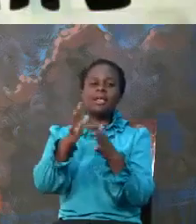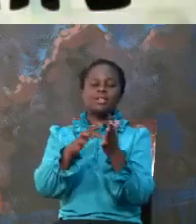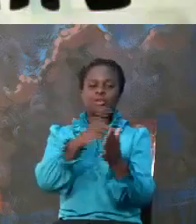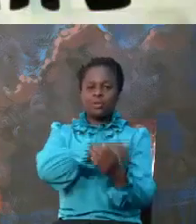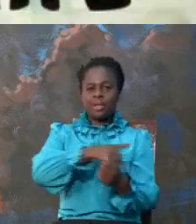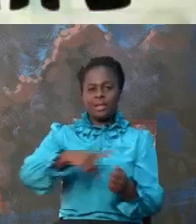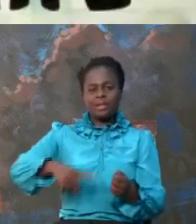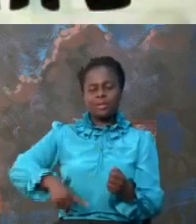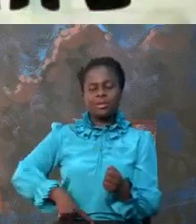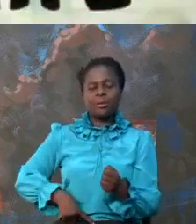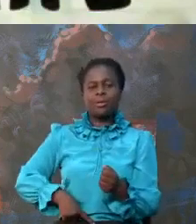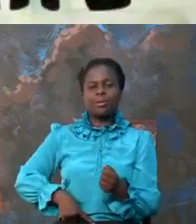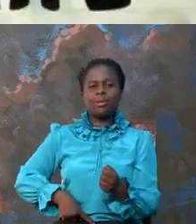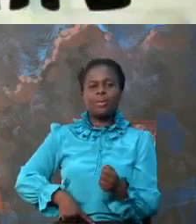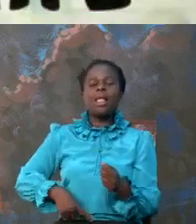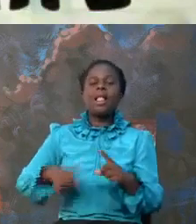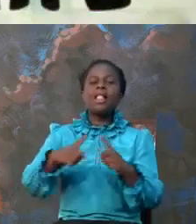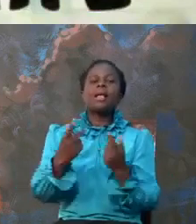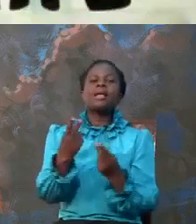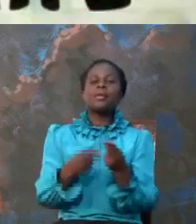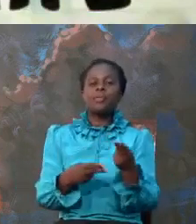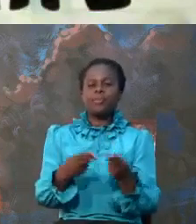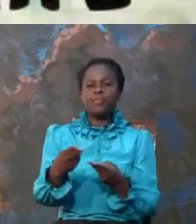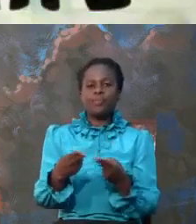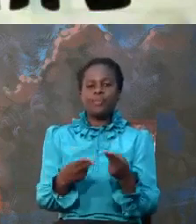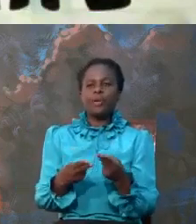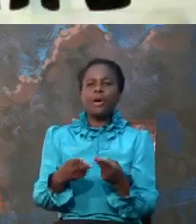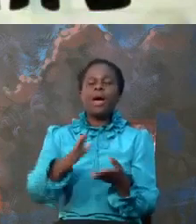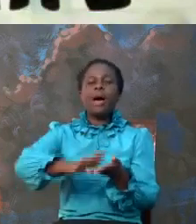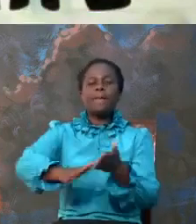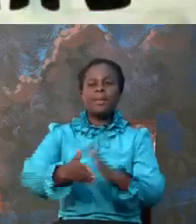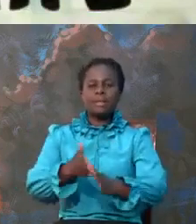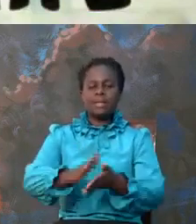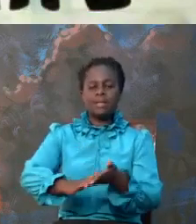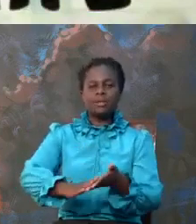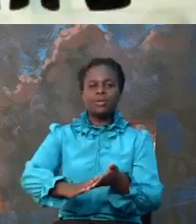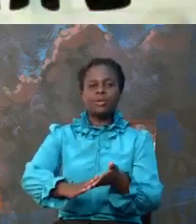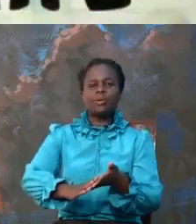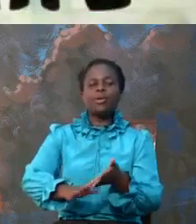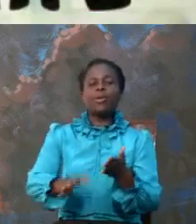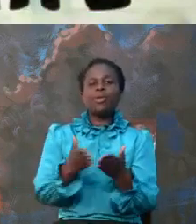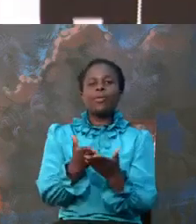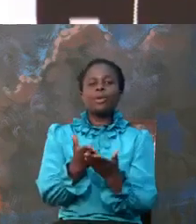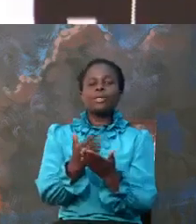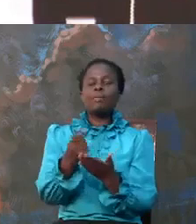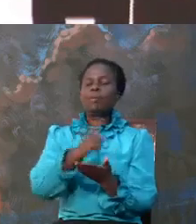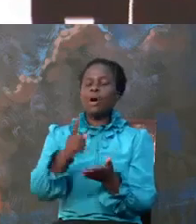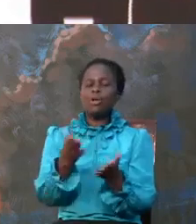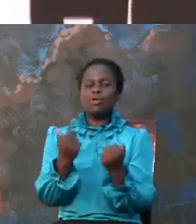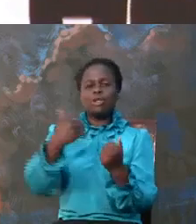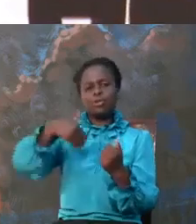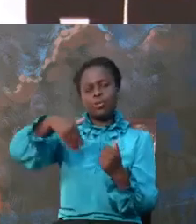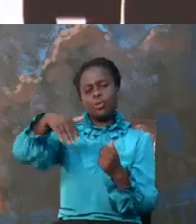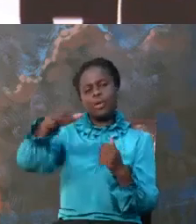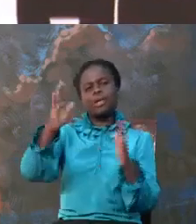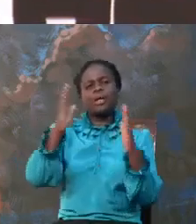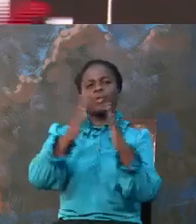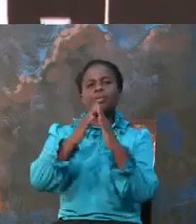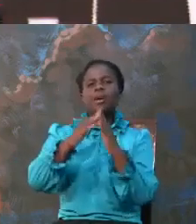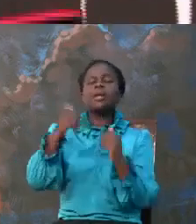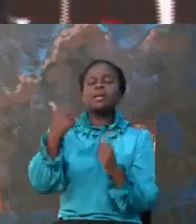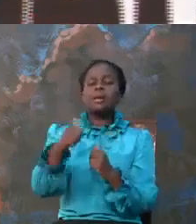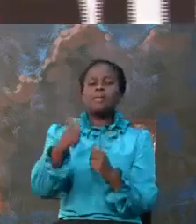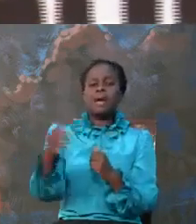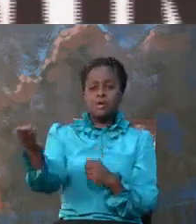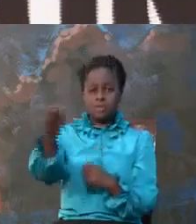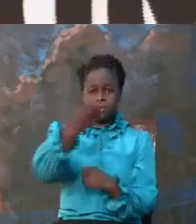Kristo, lakini pia hapatanishwe, kwa sababu hatuwezi kwenda nyumbani na bado sisi